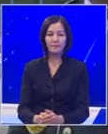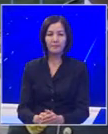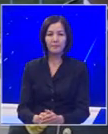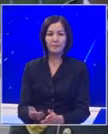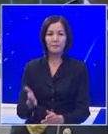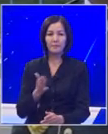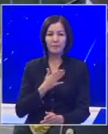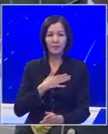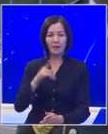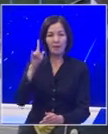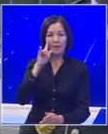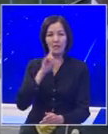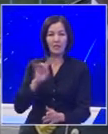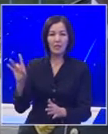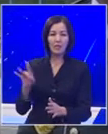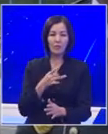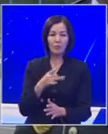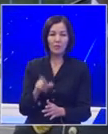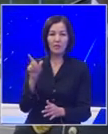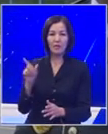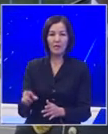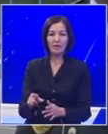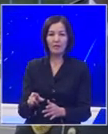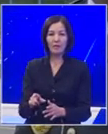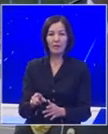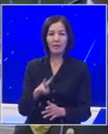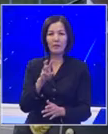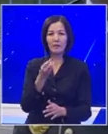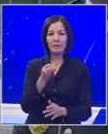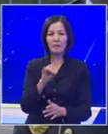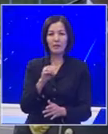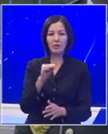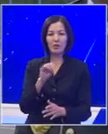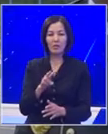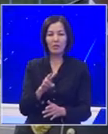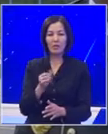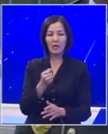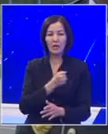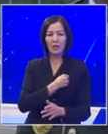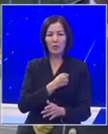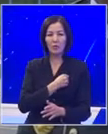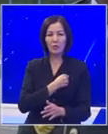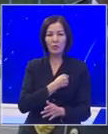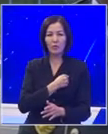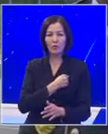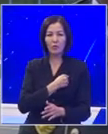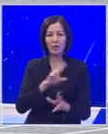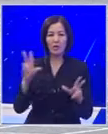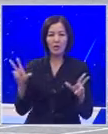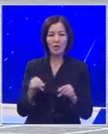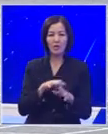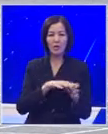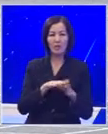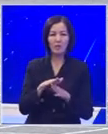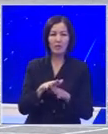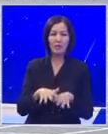Мен Казакстан Республикасынын азаматы Эркебаев Миржан Адилханулу Karul kuşlar qatarına girip oturup ant qabıldaymın.